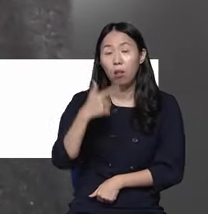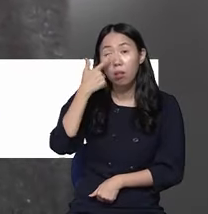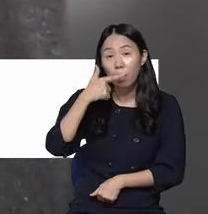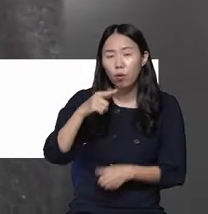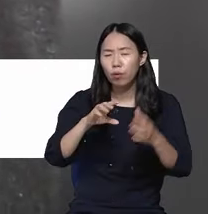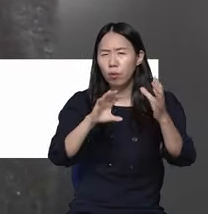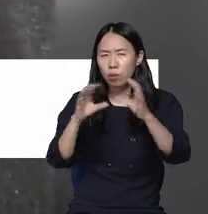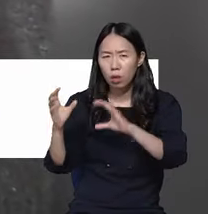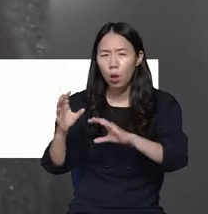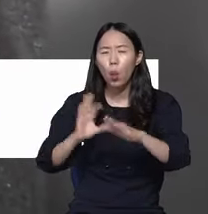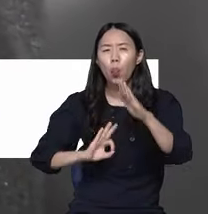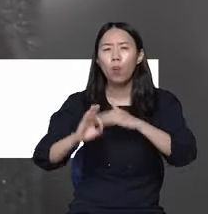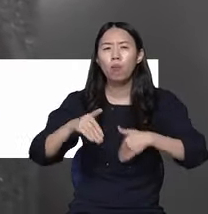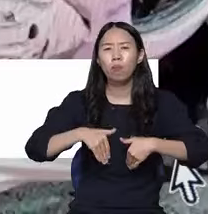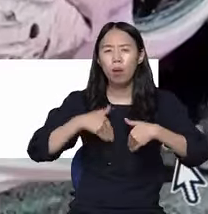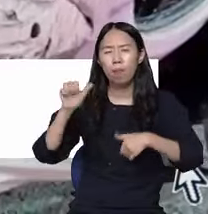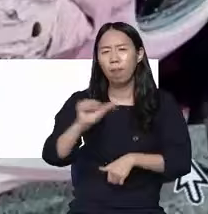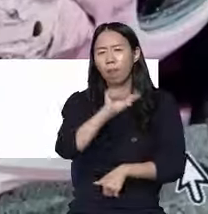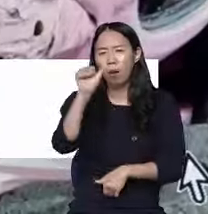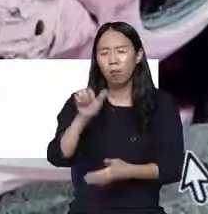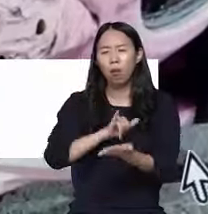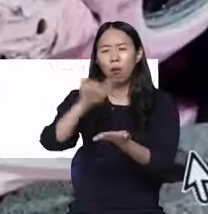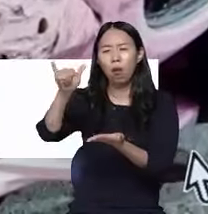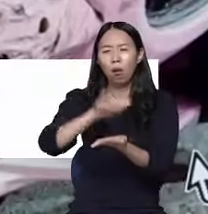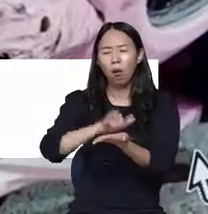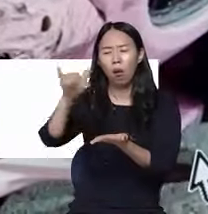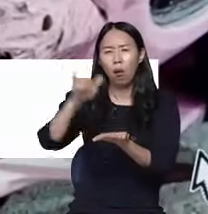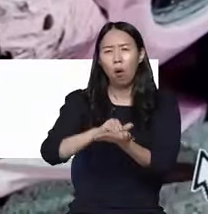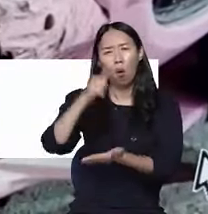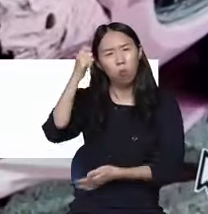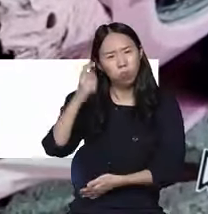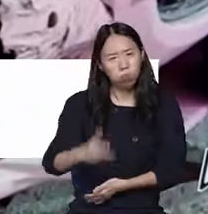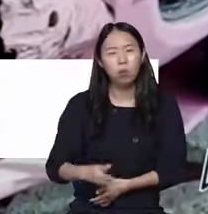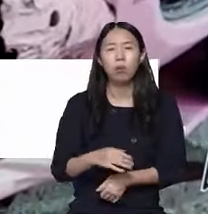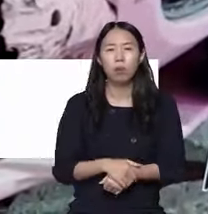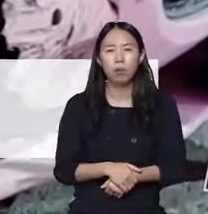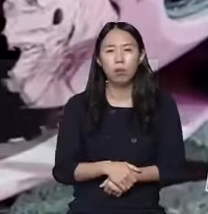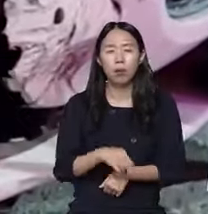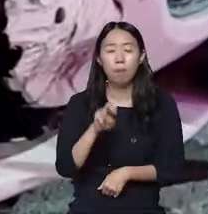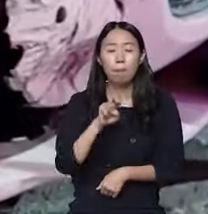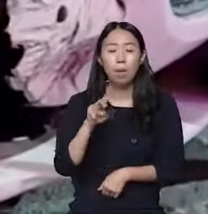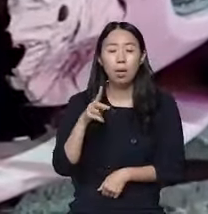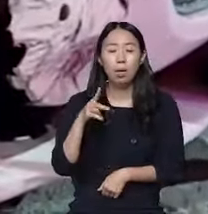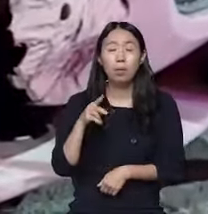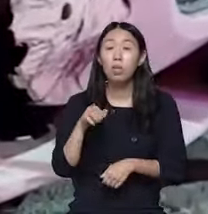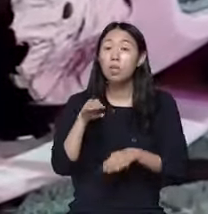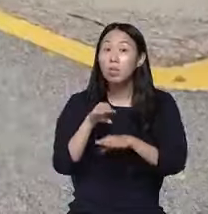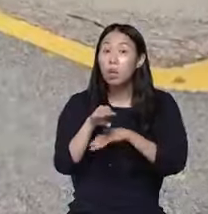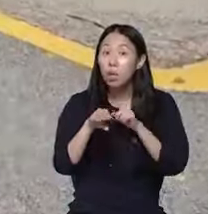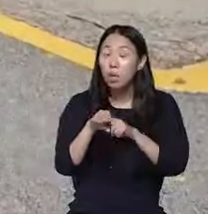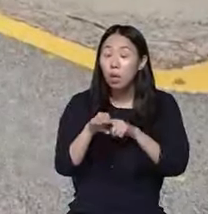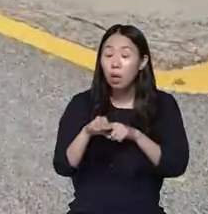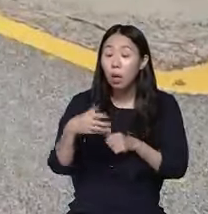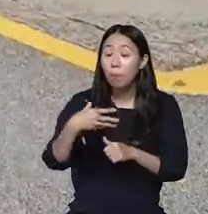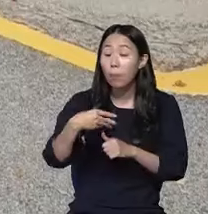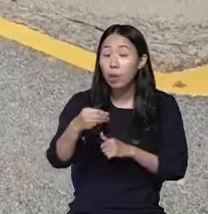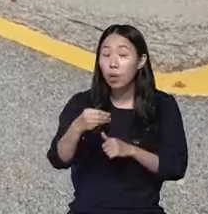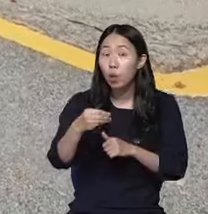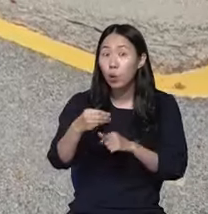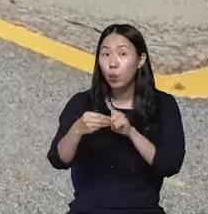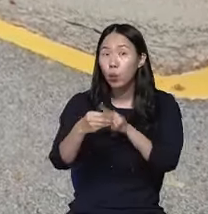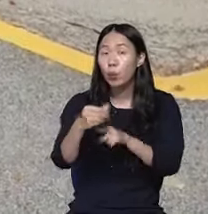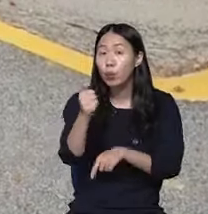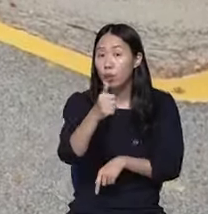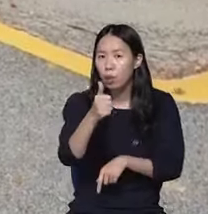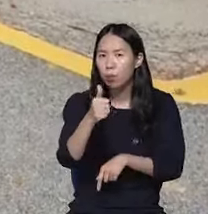등 동남아시아를 자주 드나든 것으로 파악됐기 때문입니다. 마세라티 차량을 김 씨에게 빌려준 지인은